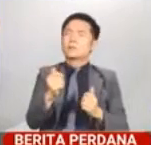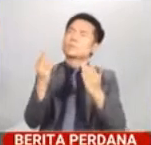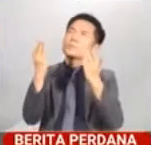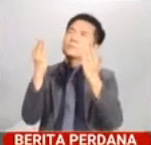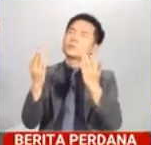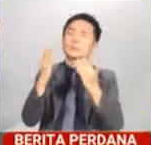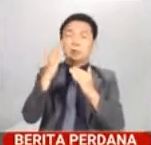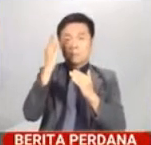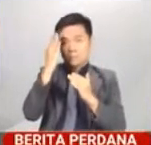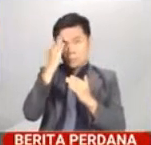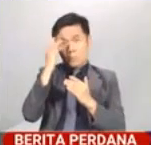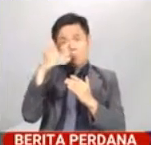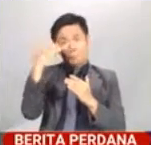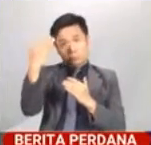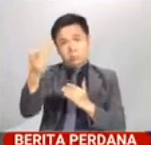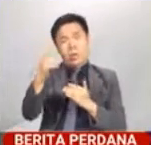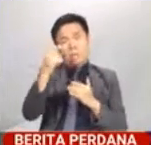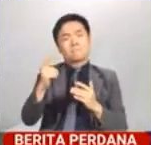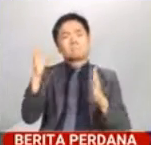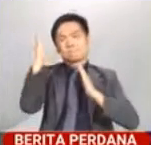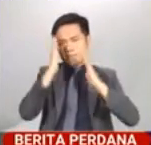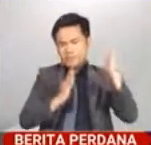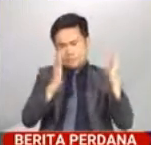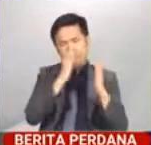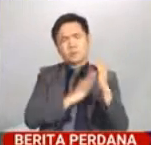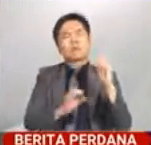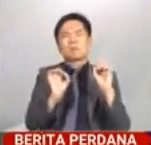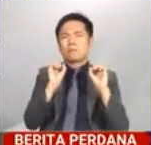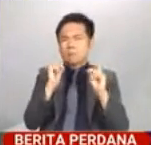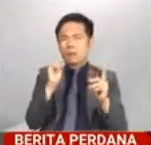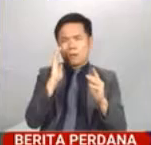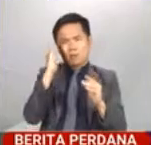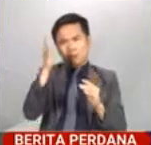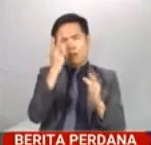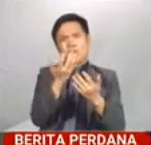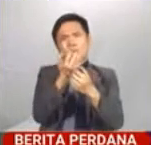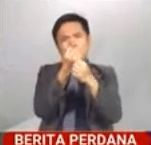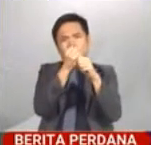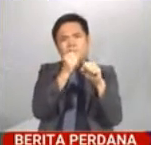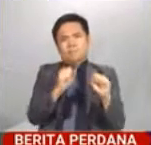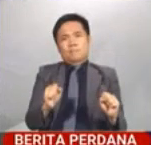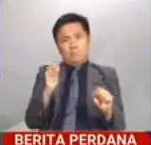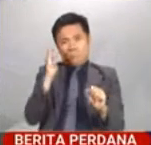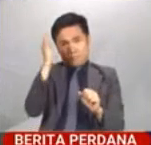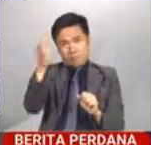dan yakin situasi negara akan kembali normal Setelah semuanya dalam keadaan selamat